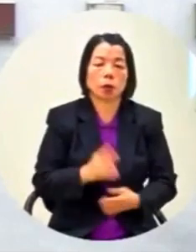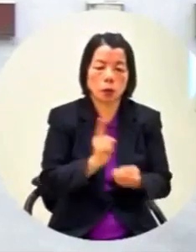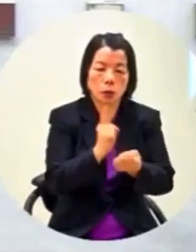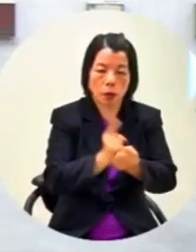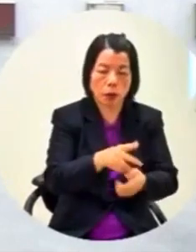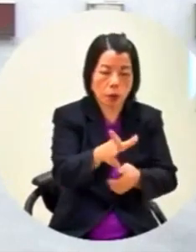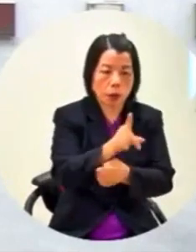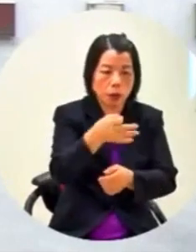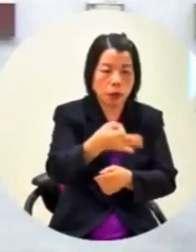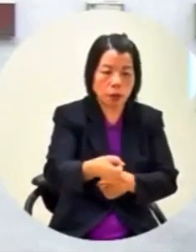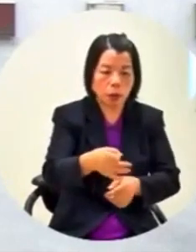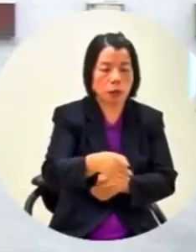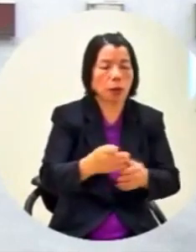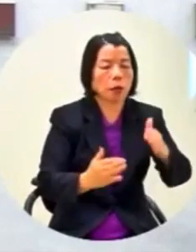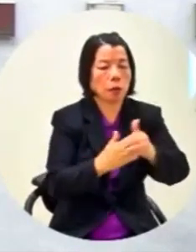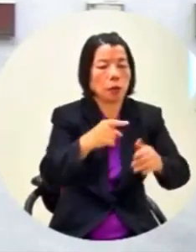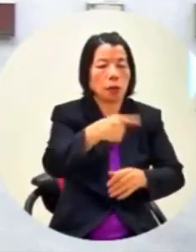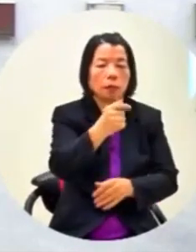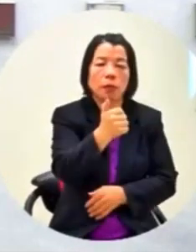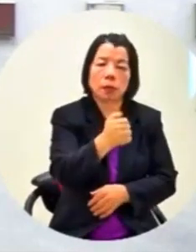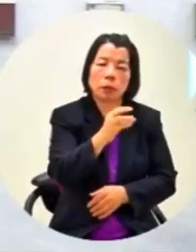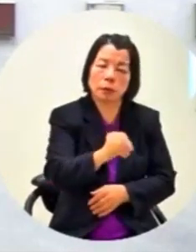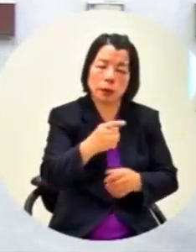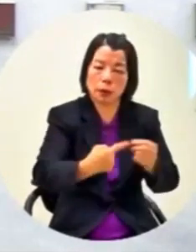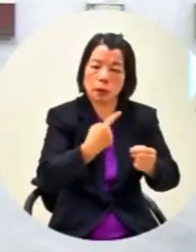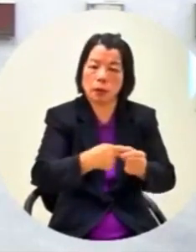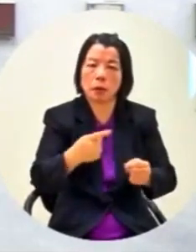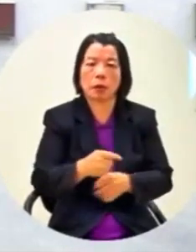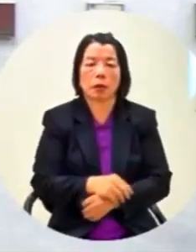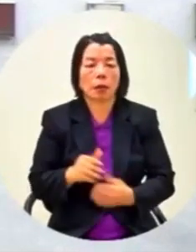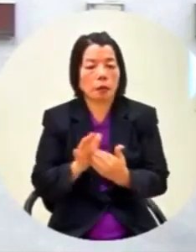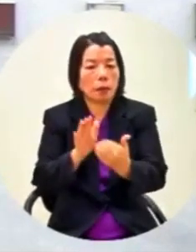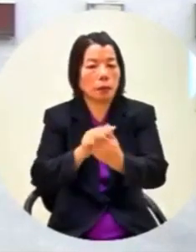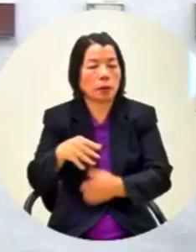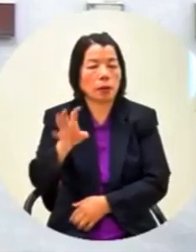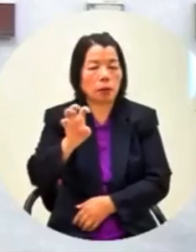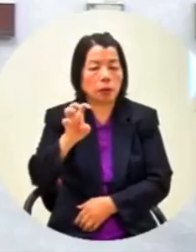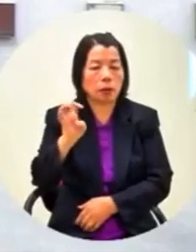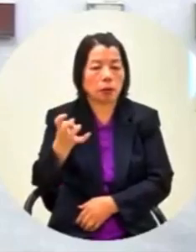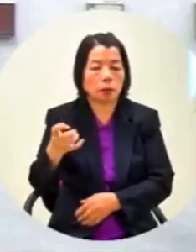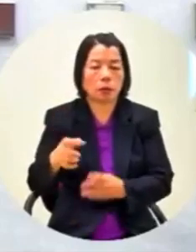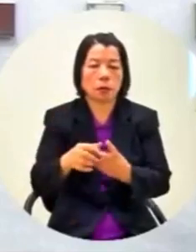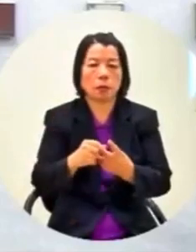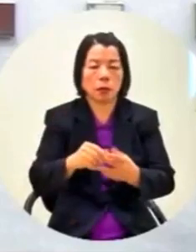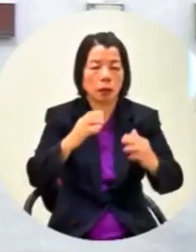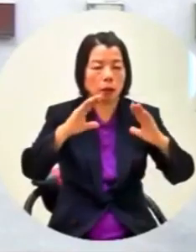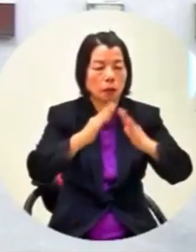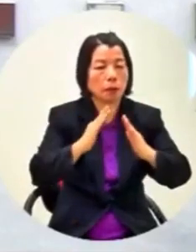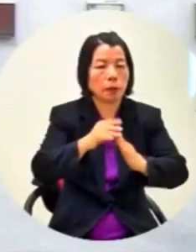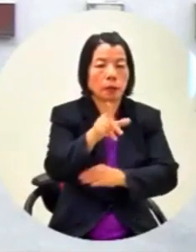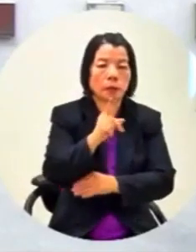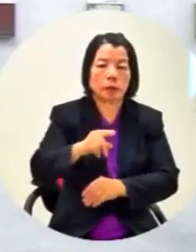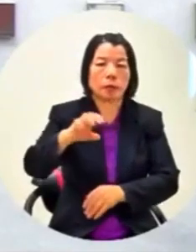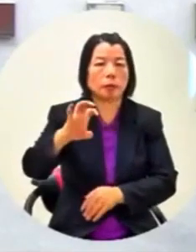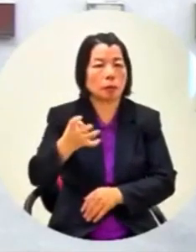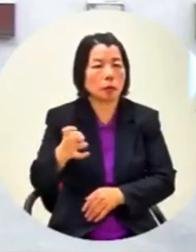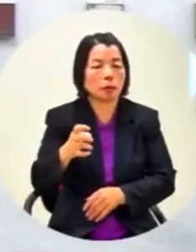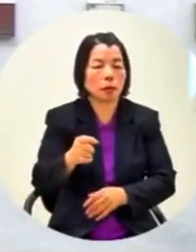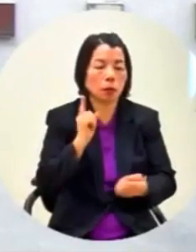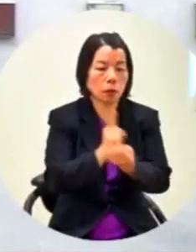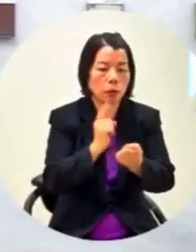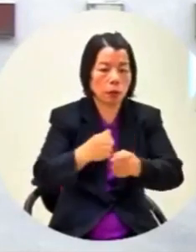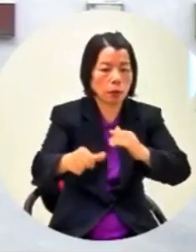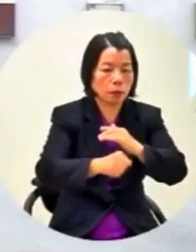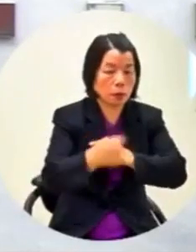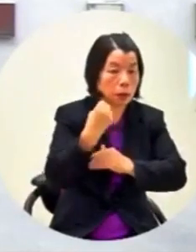1年150万，房地租金40万，房屋税40万， 以及新进员工的薪资等